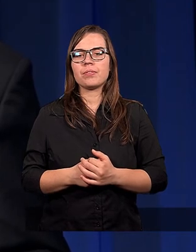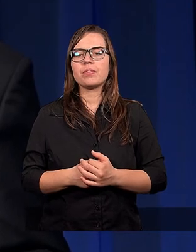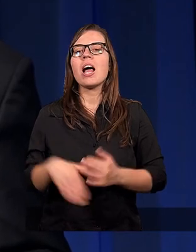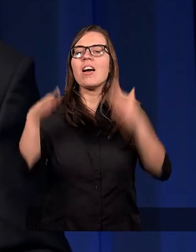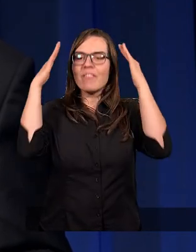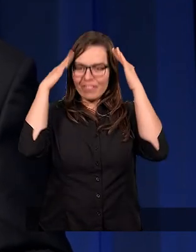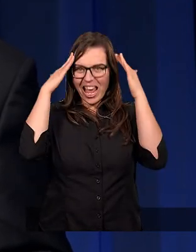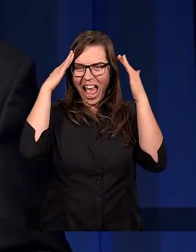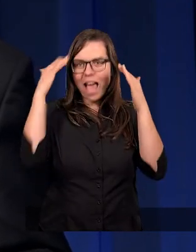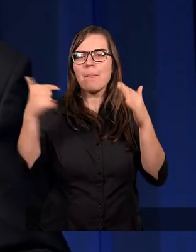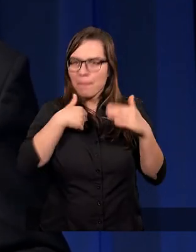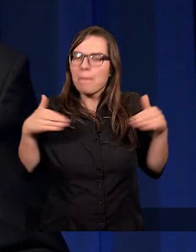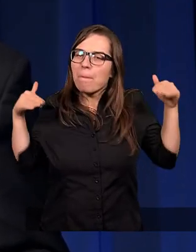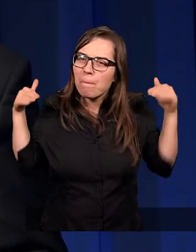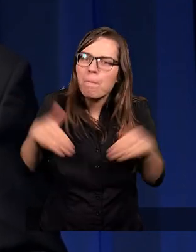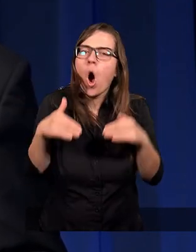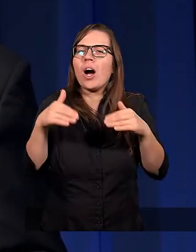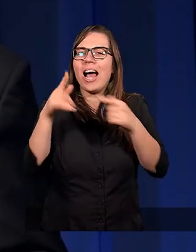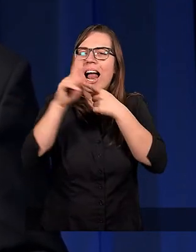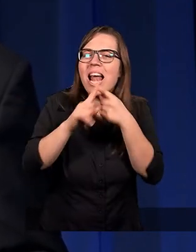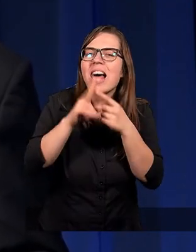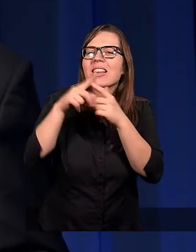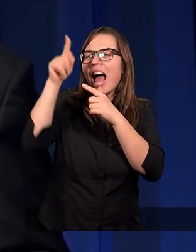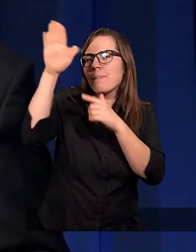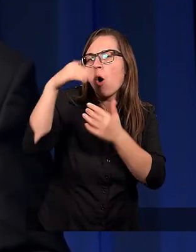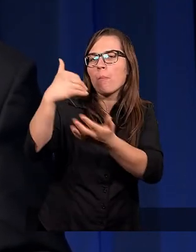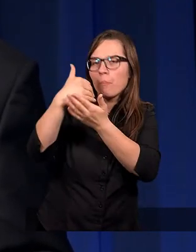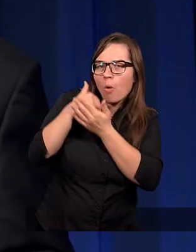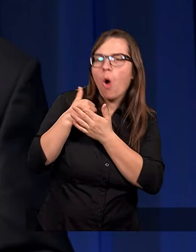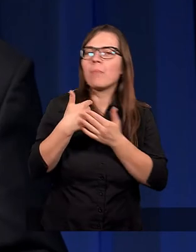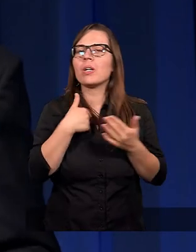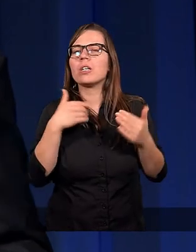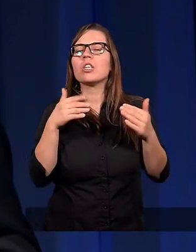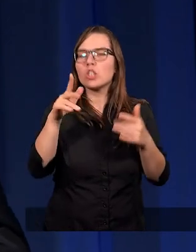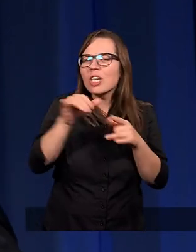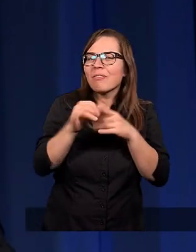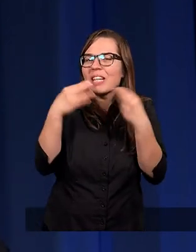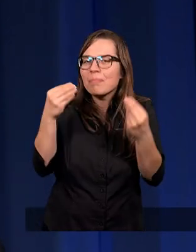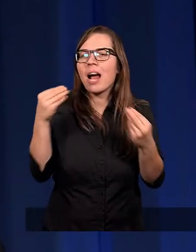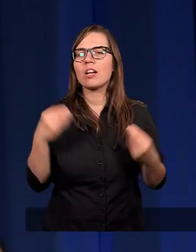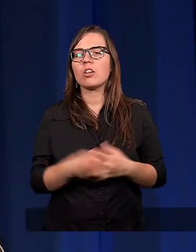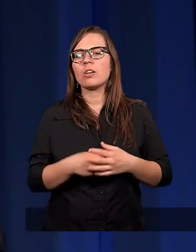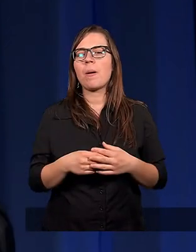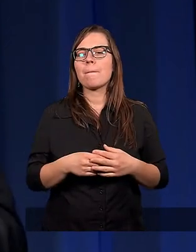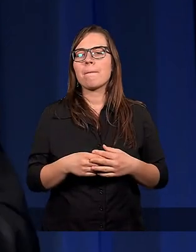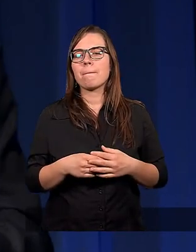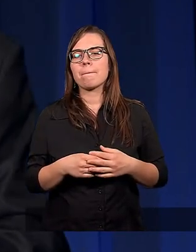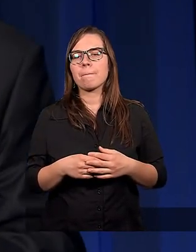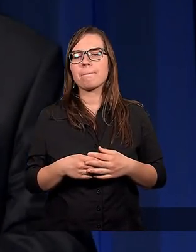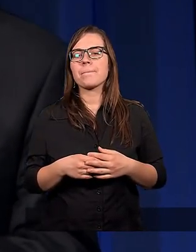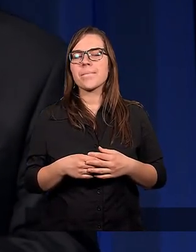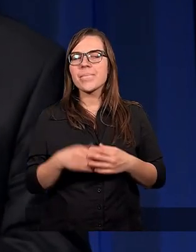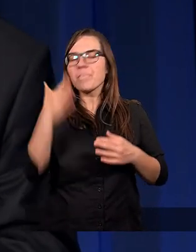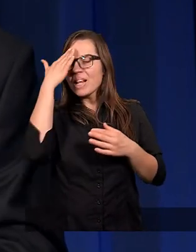Ale wiem, że mogę na Niego liczyć jak na Ojca w niebie. Bóg nie mówi, oczyść się sam. Przecież wiemy, na czym to oczyszczenie